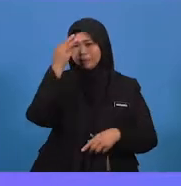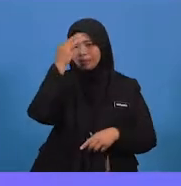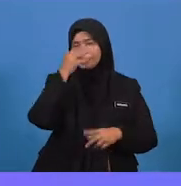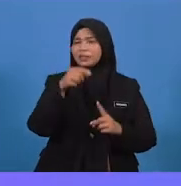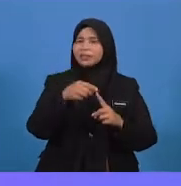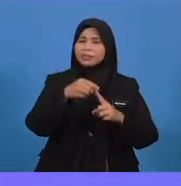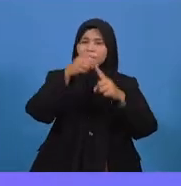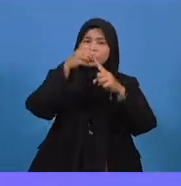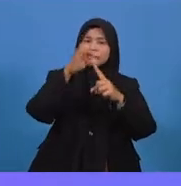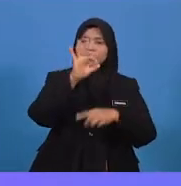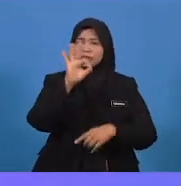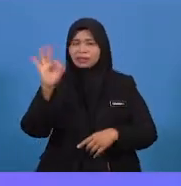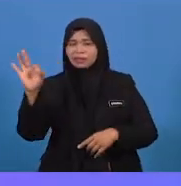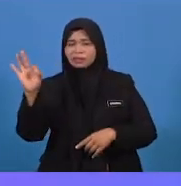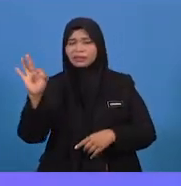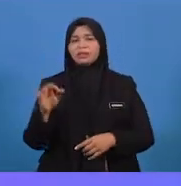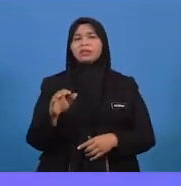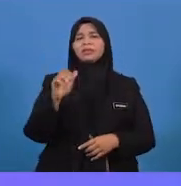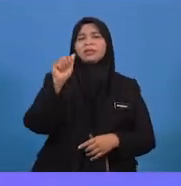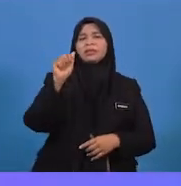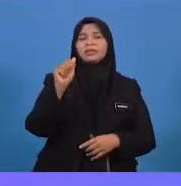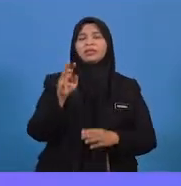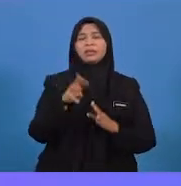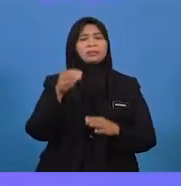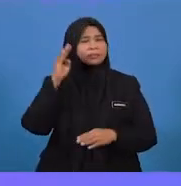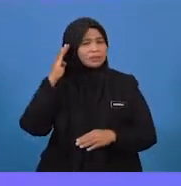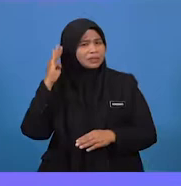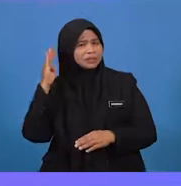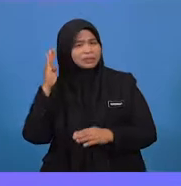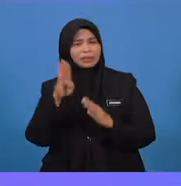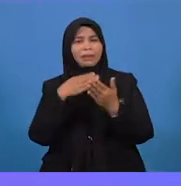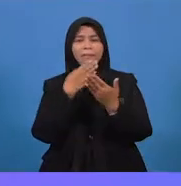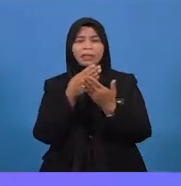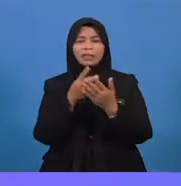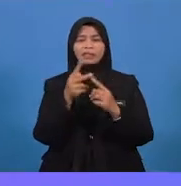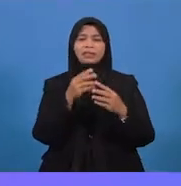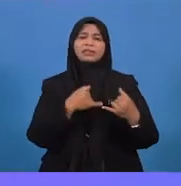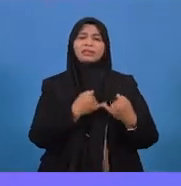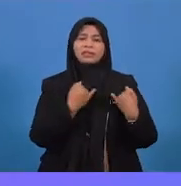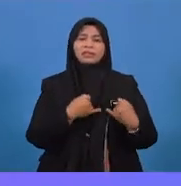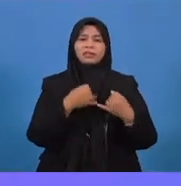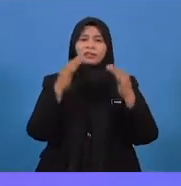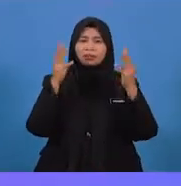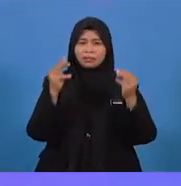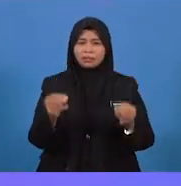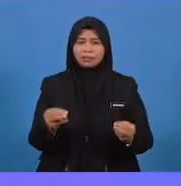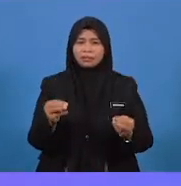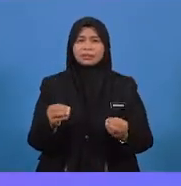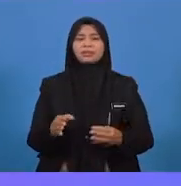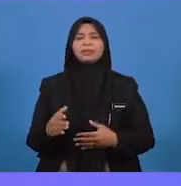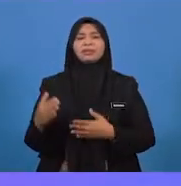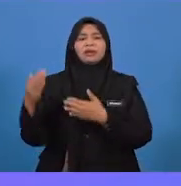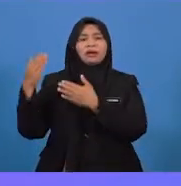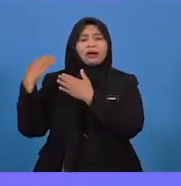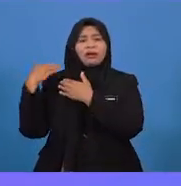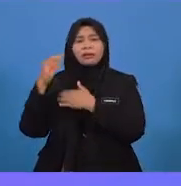kecuali A. Membisikkan kebaikan ke hati manusia, B. Menanggung arasy